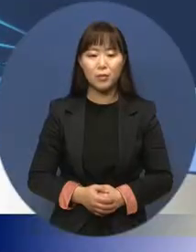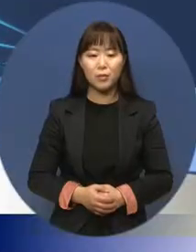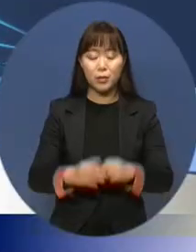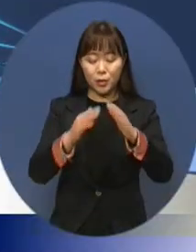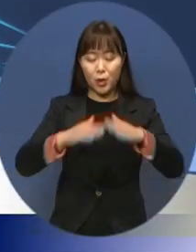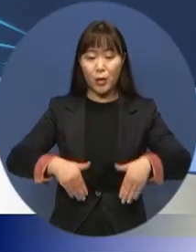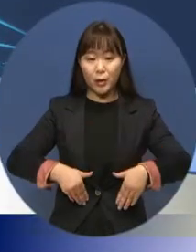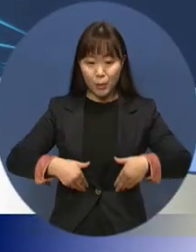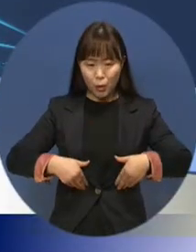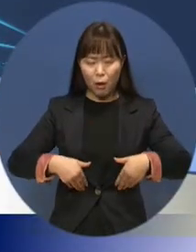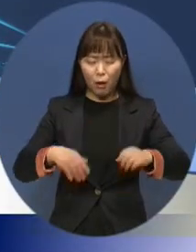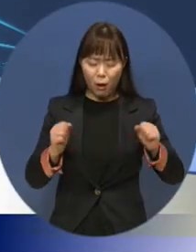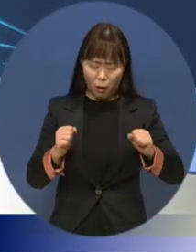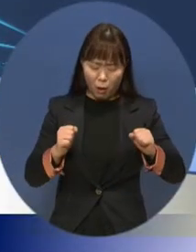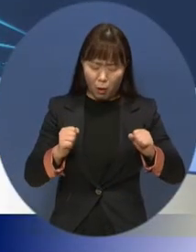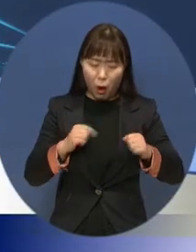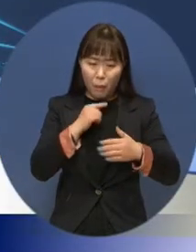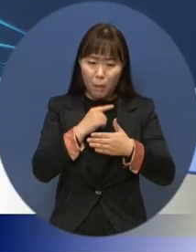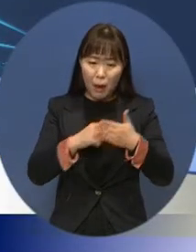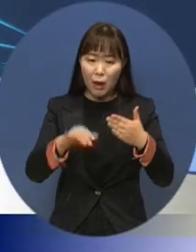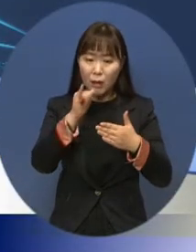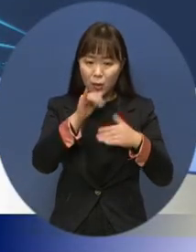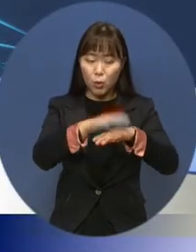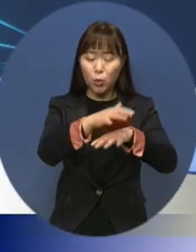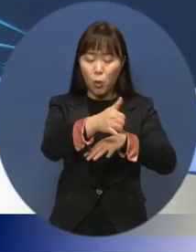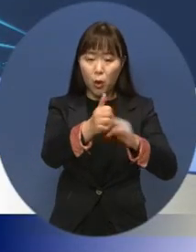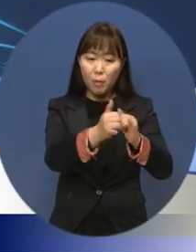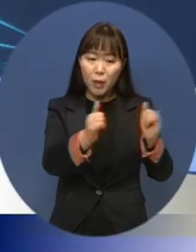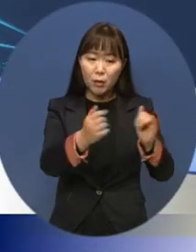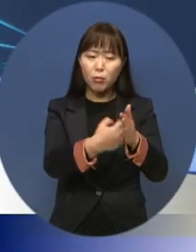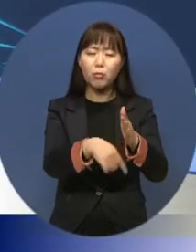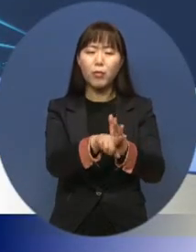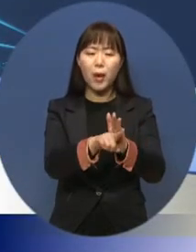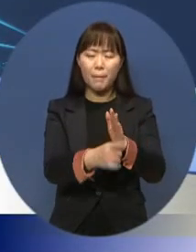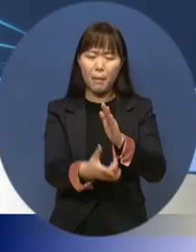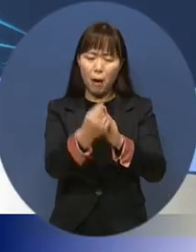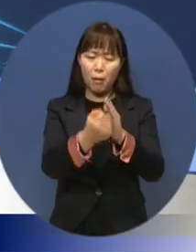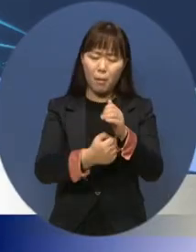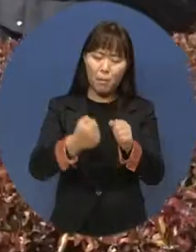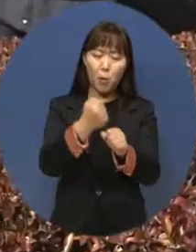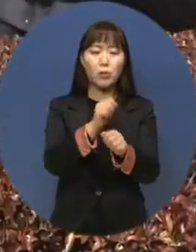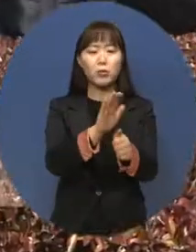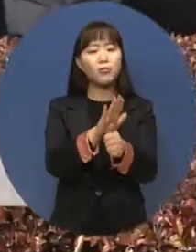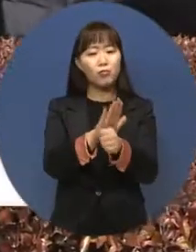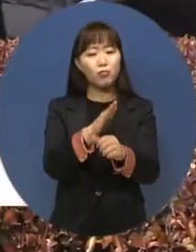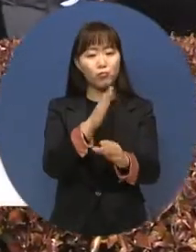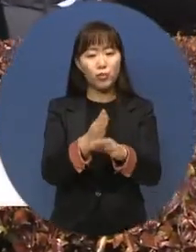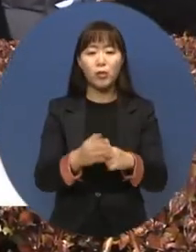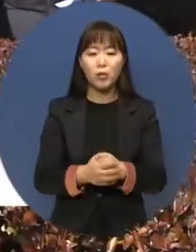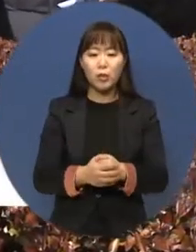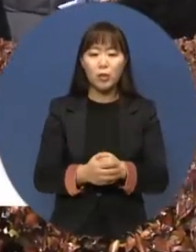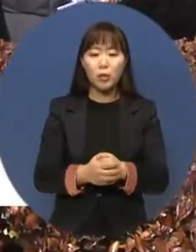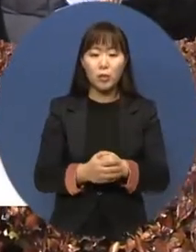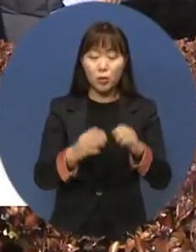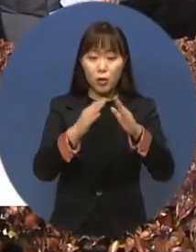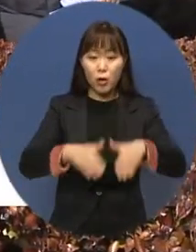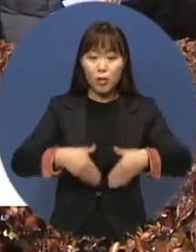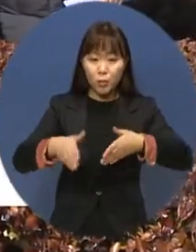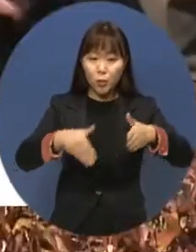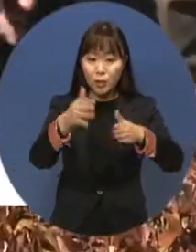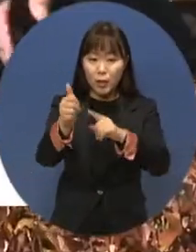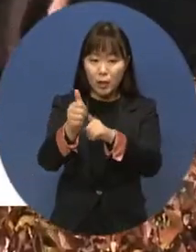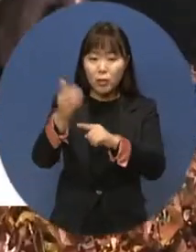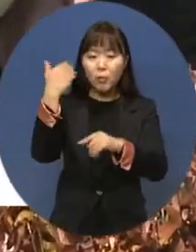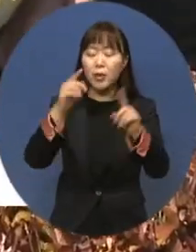전라남도가 한파 피해를 입은 농업인을 위한 신속한 복구 지원에 나섭니다 김영록 전라남도 지사 가 지난 2일